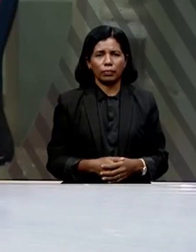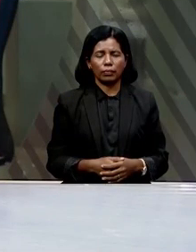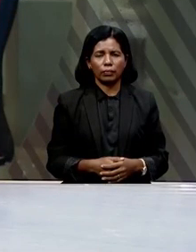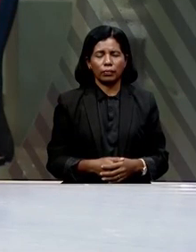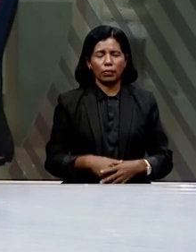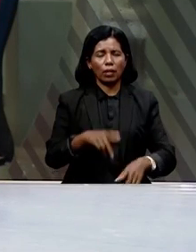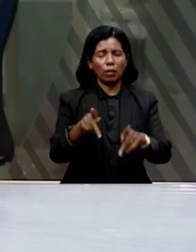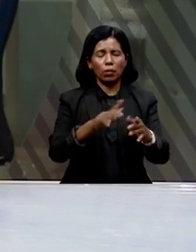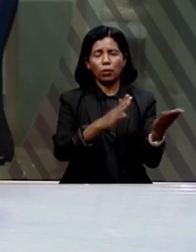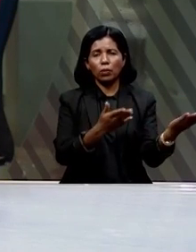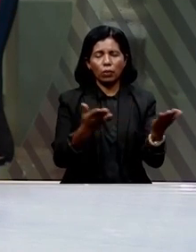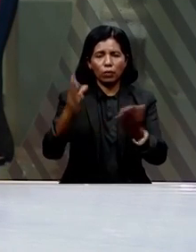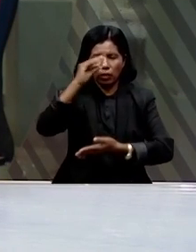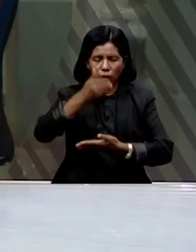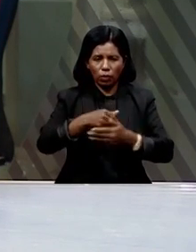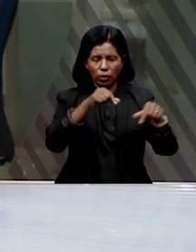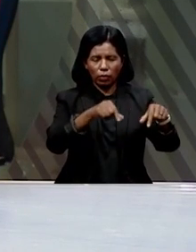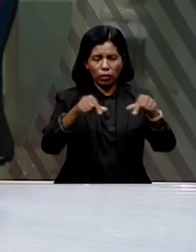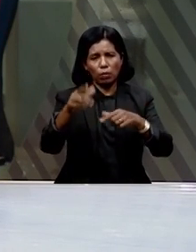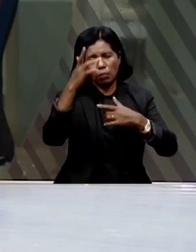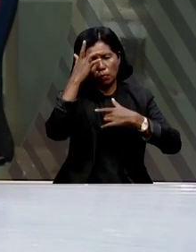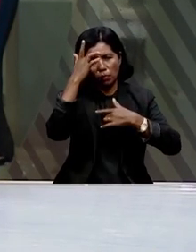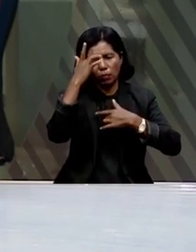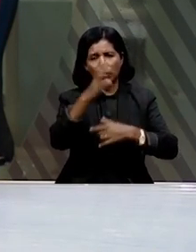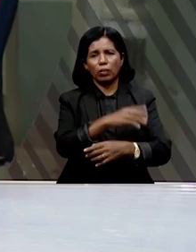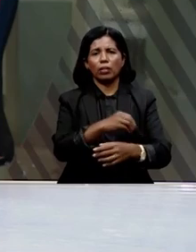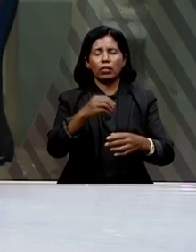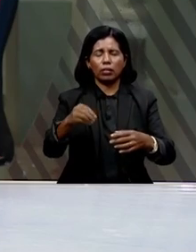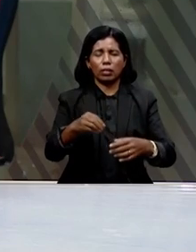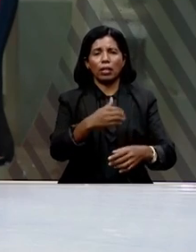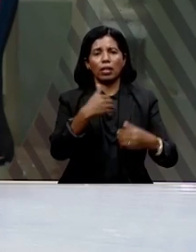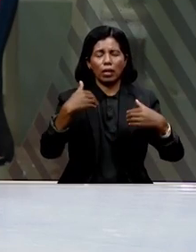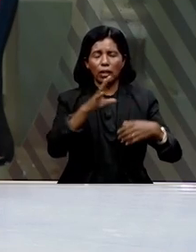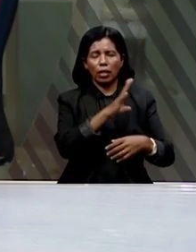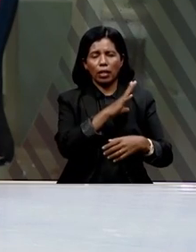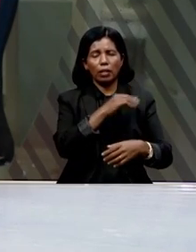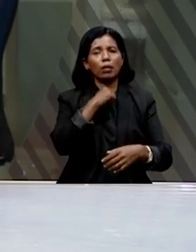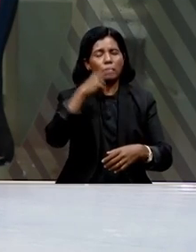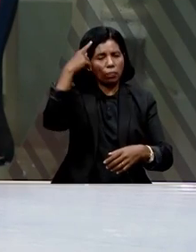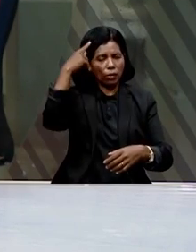Sarani se lorinia uno defisiensia moras Strock, bahin Papa Francisco ia dalan ninin.